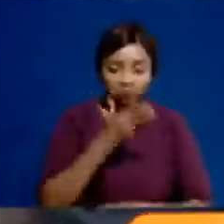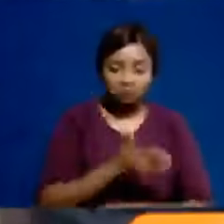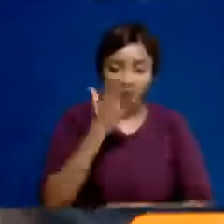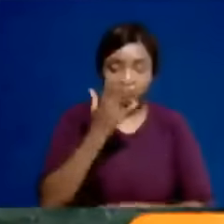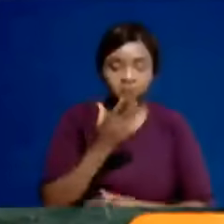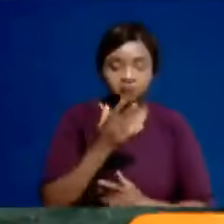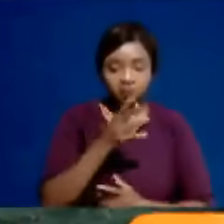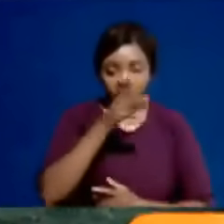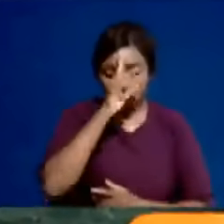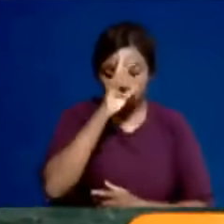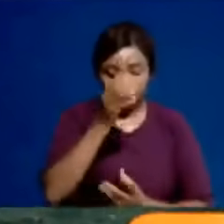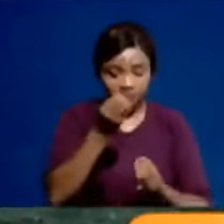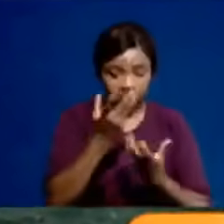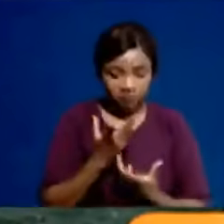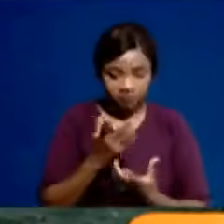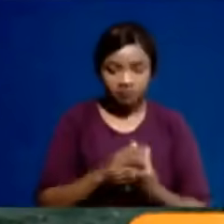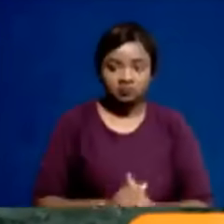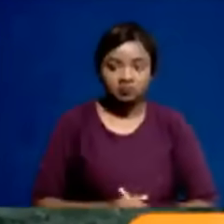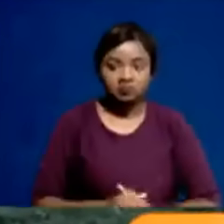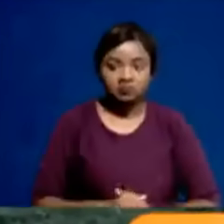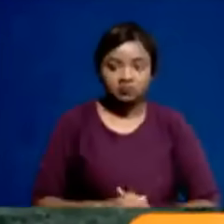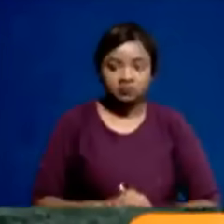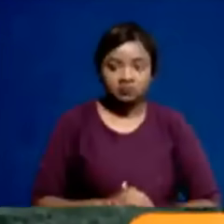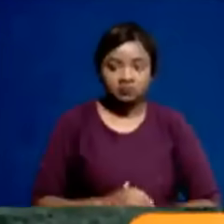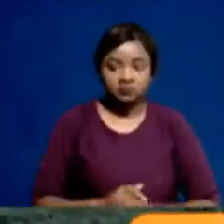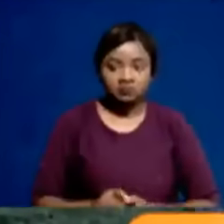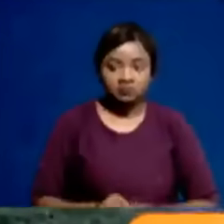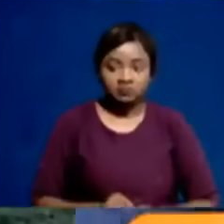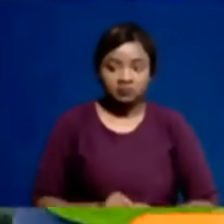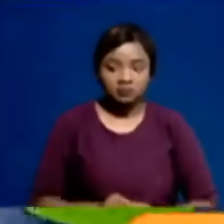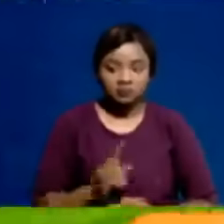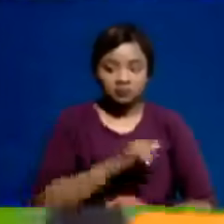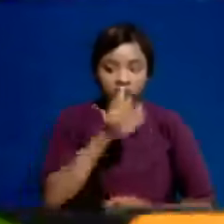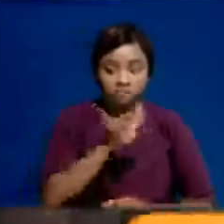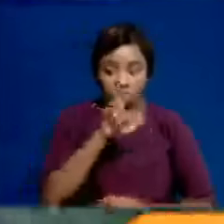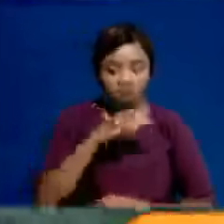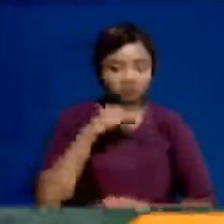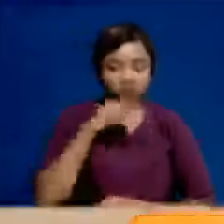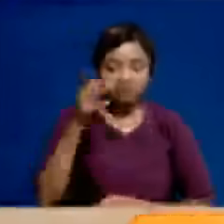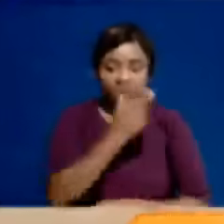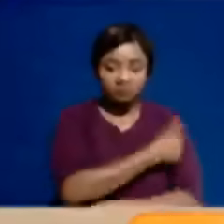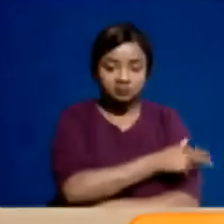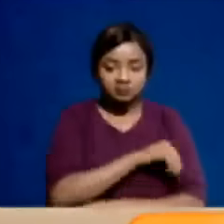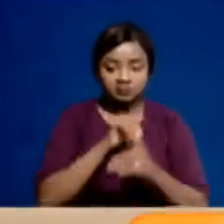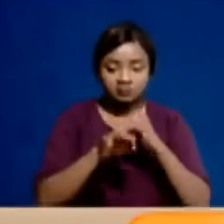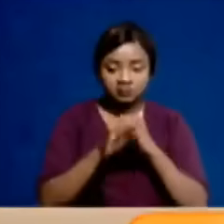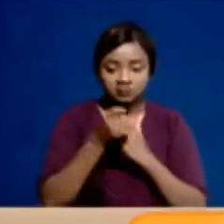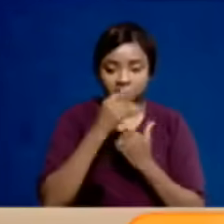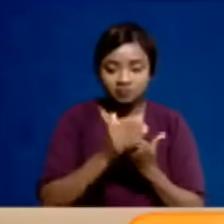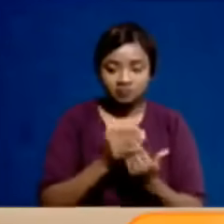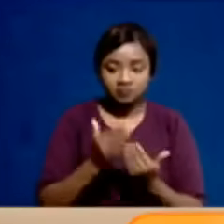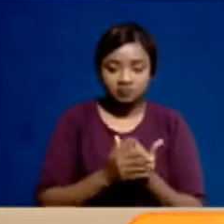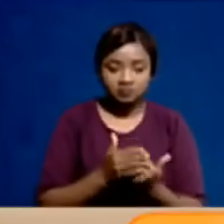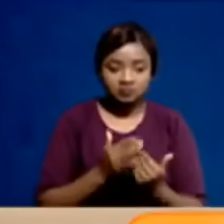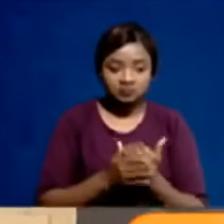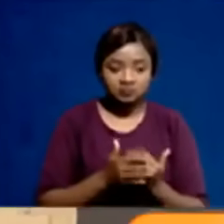mujibu wa kamanda wa polisi kaunti ya Nyeri, Benjamin Rotich. Wengine 2 walifariki walipokuwa wakipokea matibabu katika hospitali ya